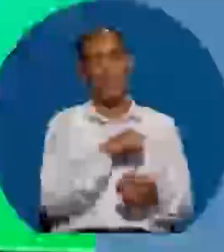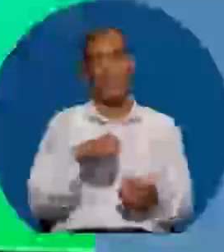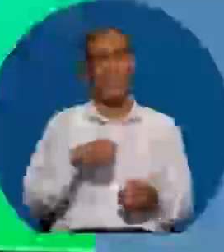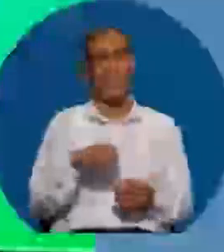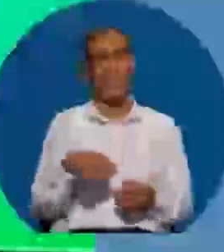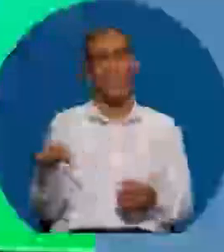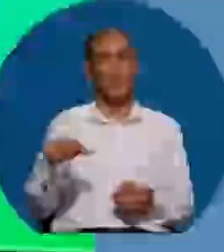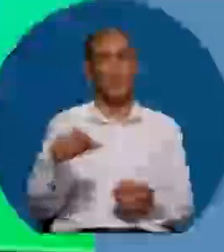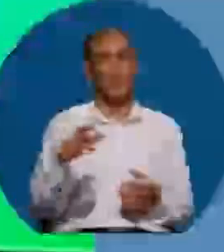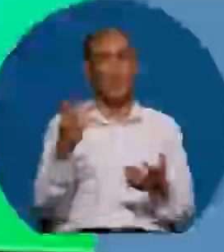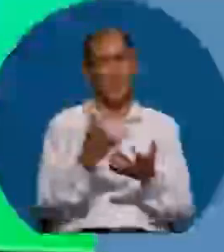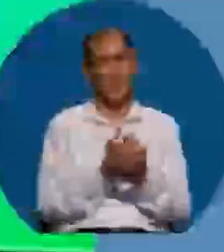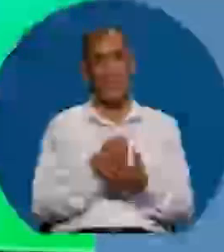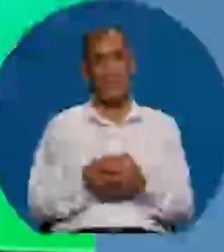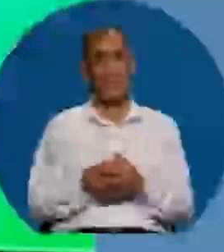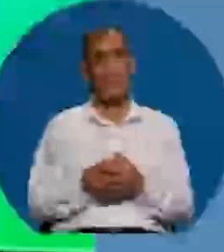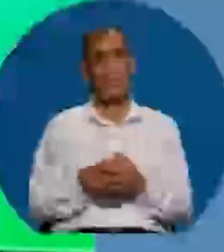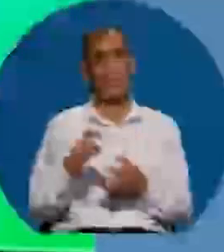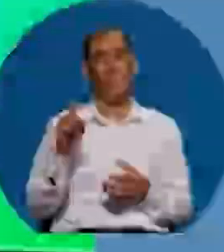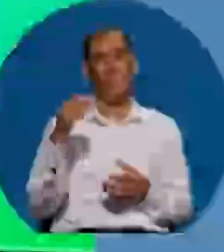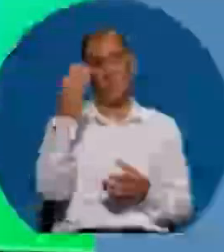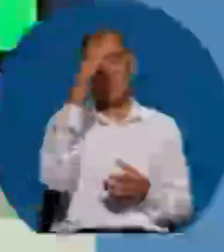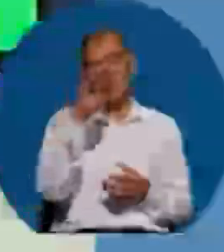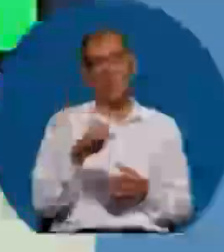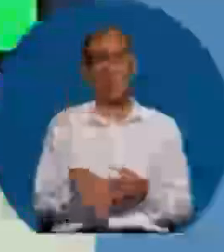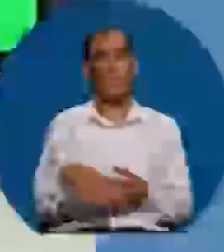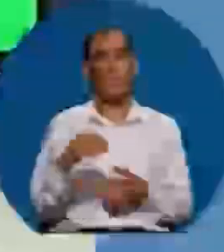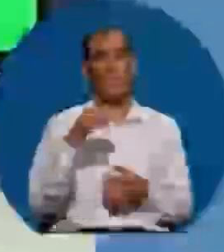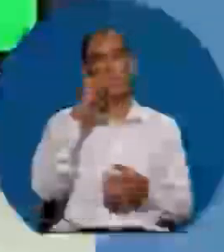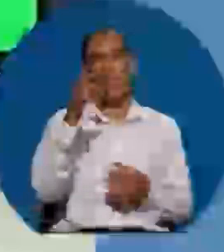екенбіз. Міне қалқымыздың нақылларында міне ұсылар айтылады.